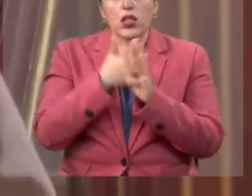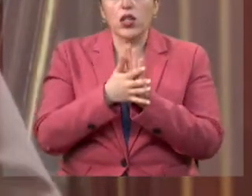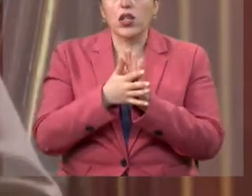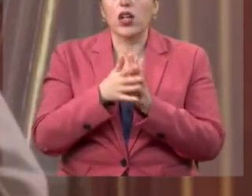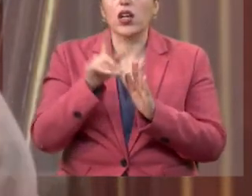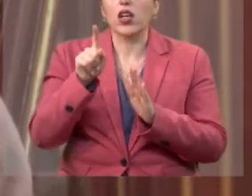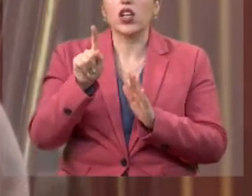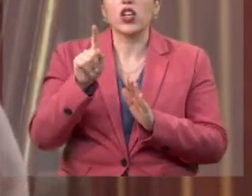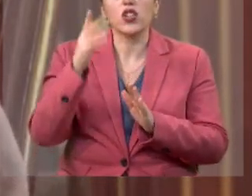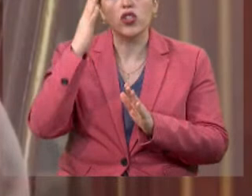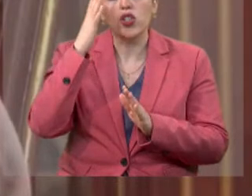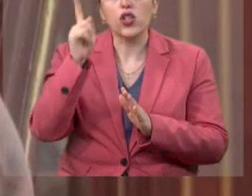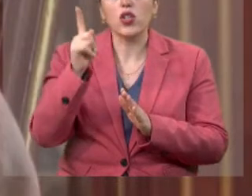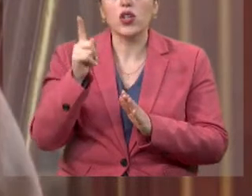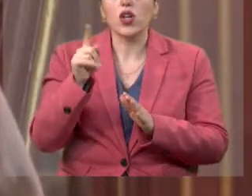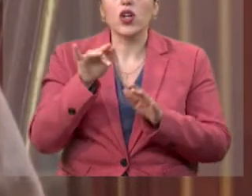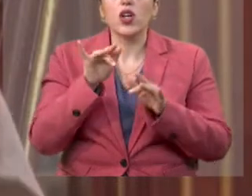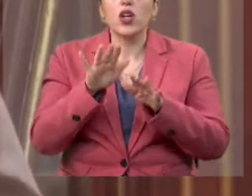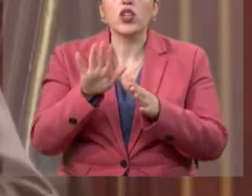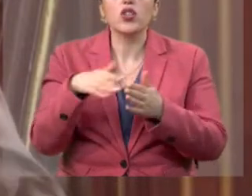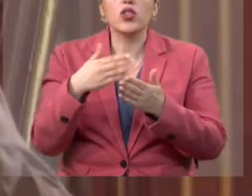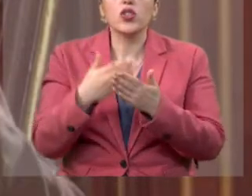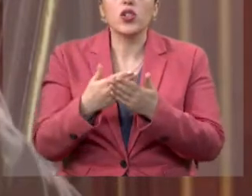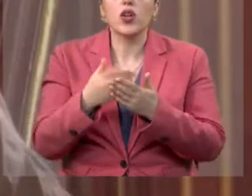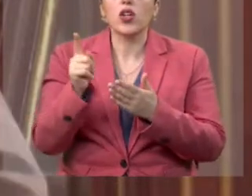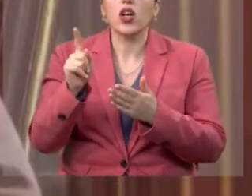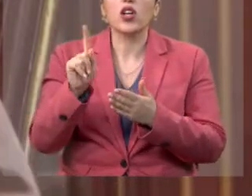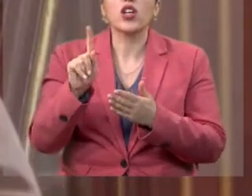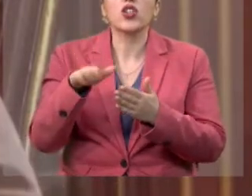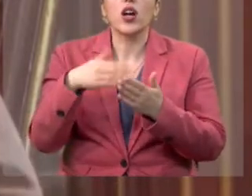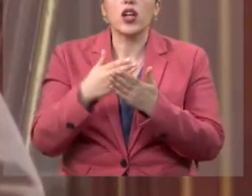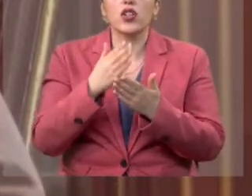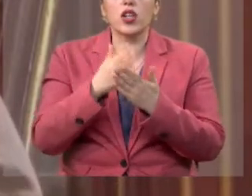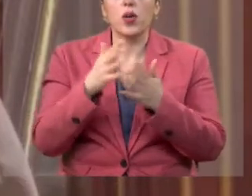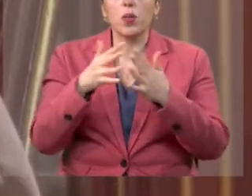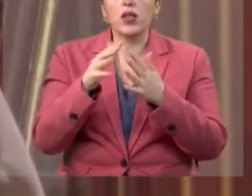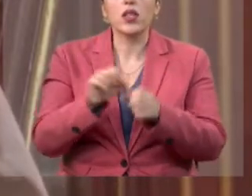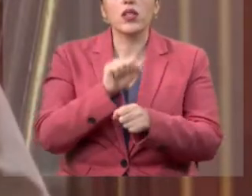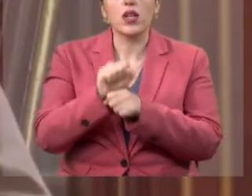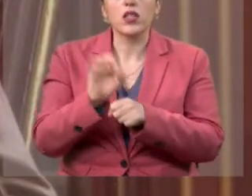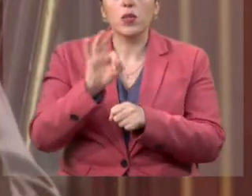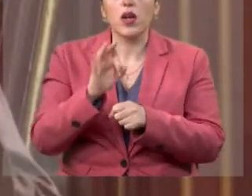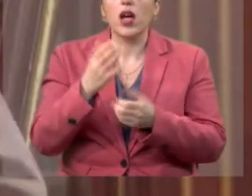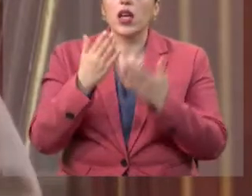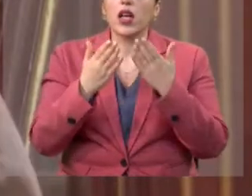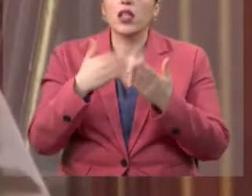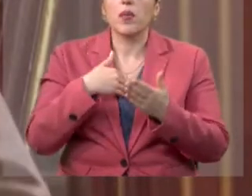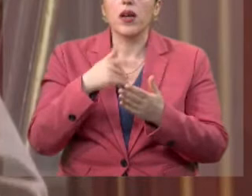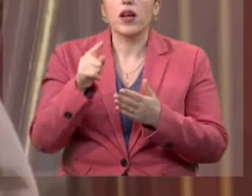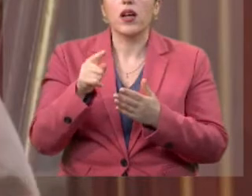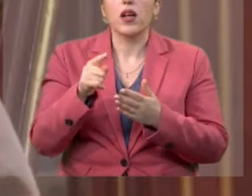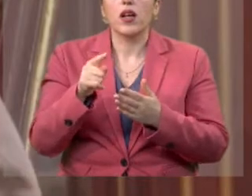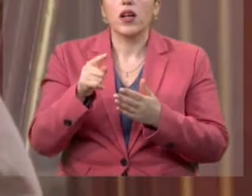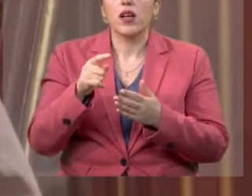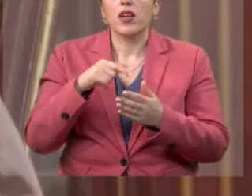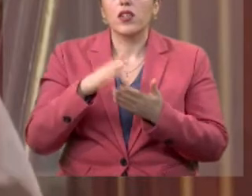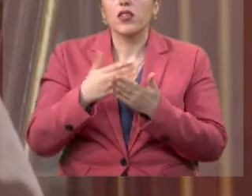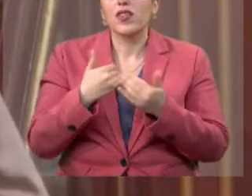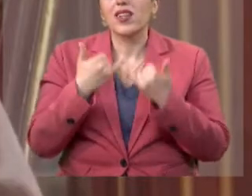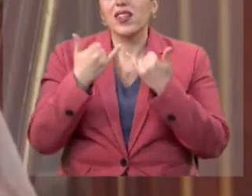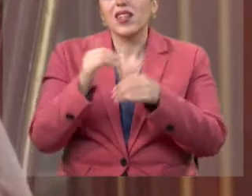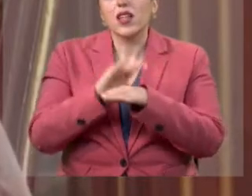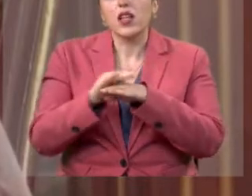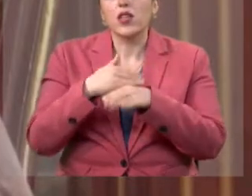ինչ են պատրաստում։ Ինչ են պատրաստ առաջարկել պատերազմը դադարեցնելու համար և ինչ կանեն, եթե մենք պատրաստ չլինենք փոխզիջման։